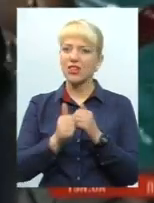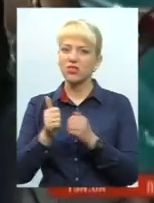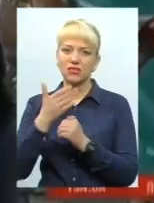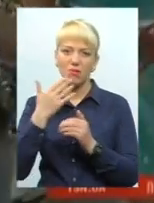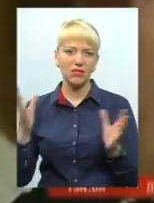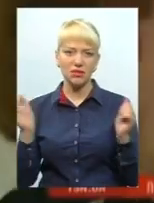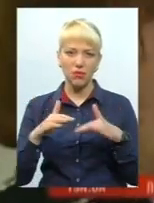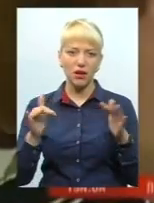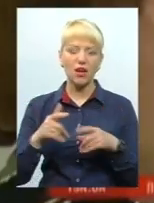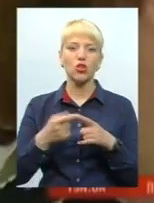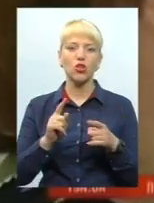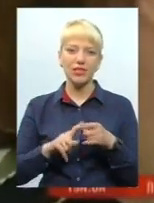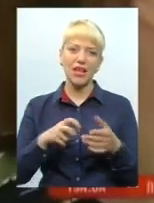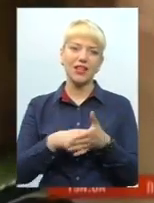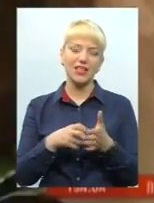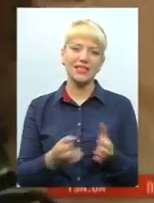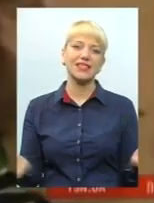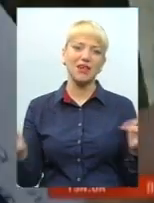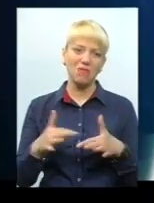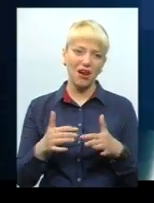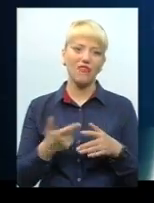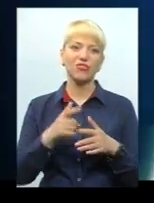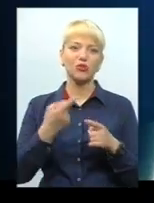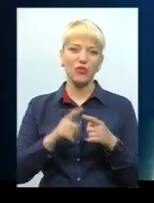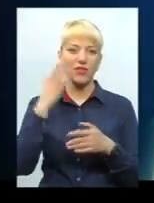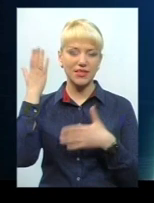вчасно лист знову зібрав веселу сім'ю докупи.